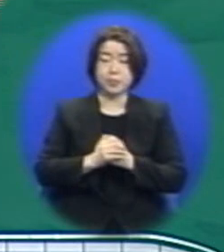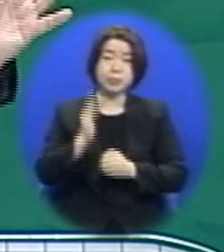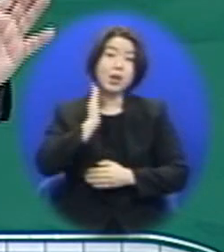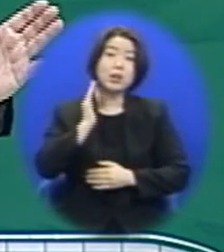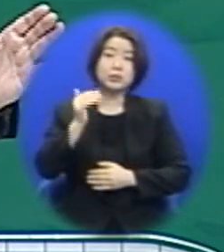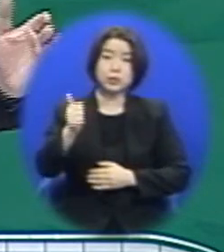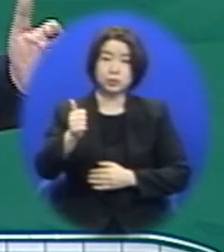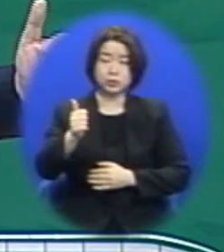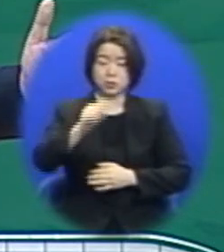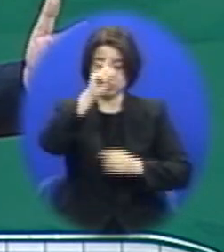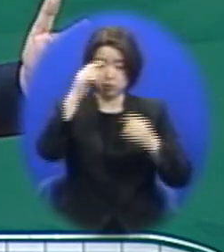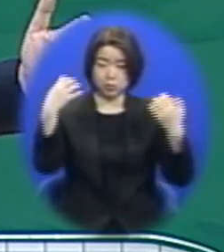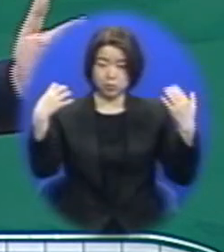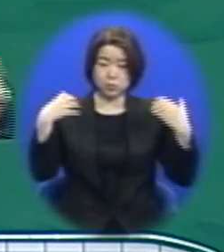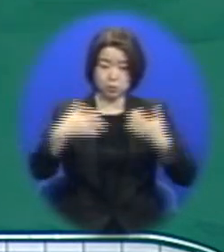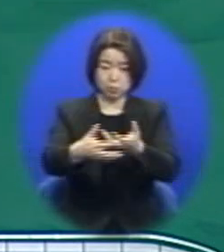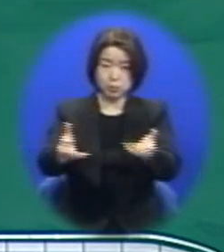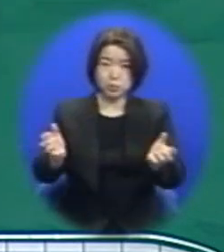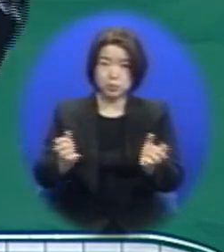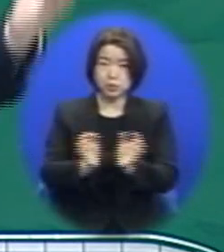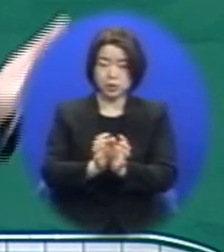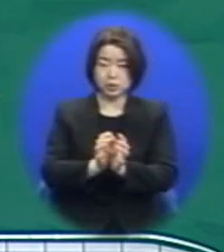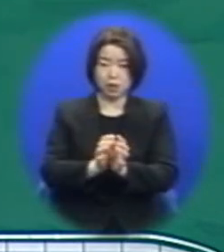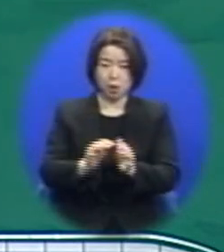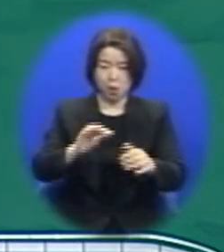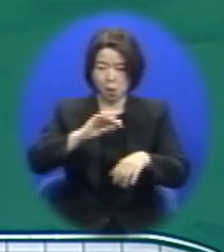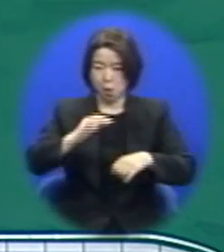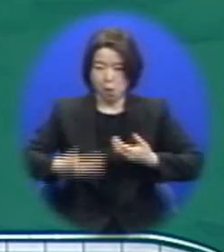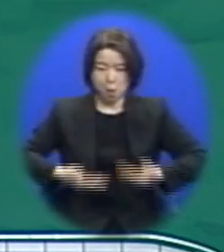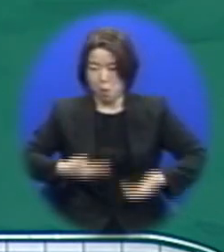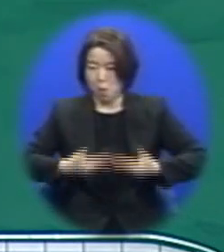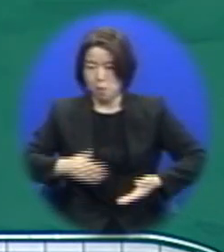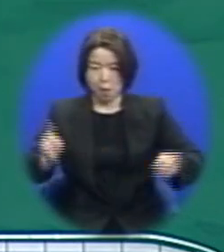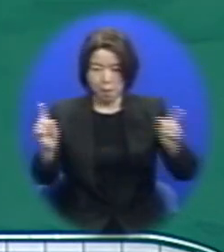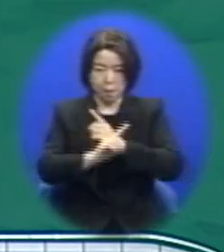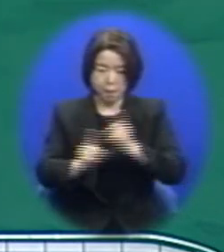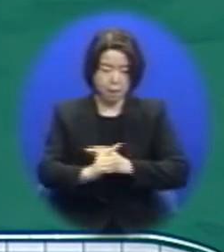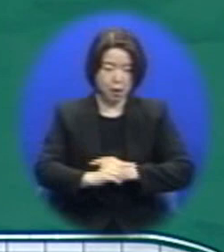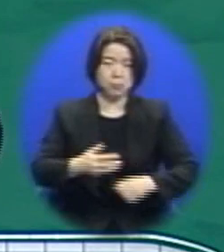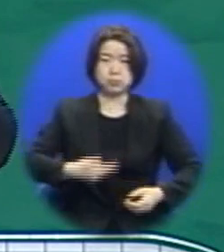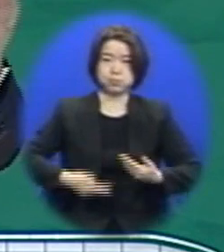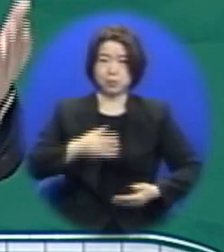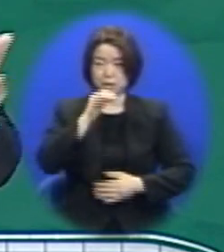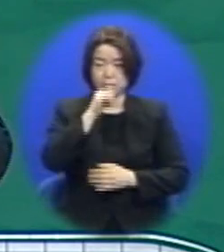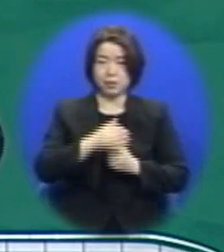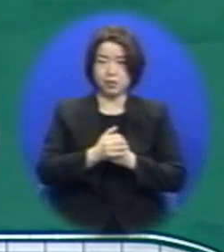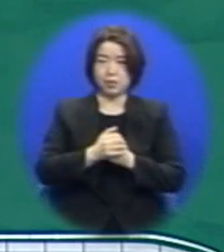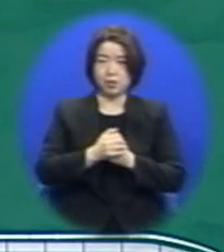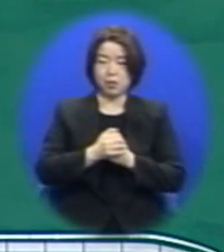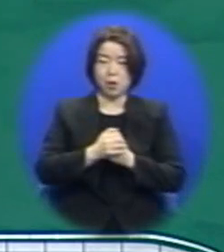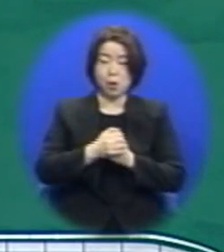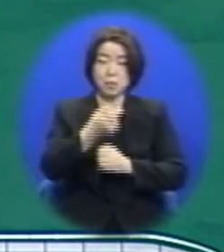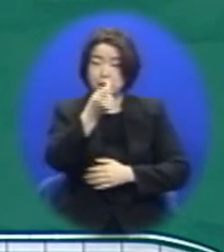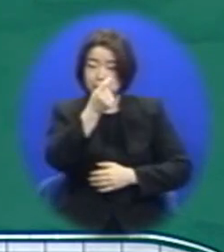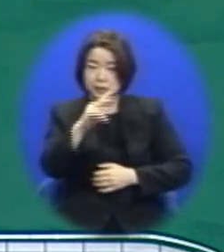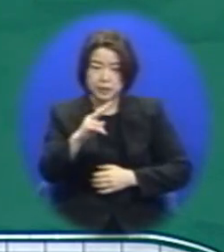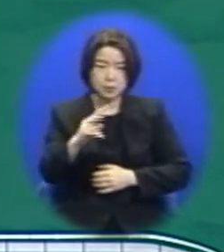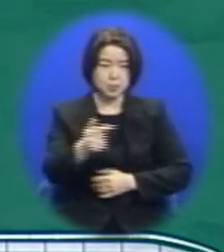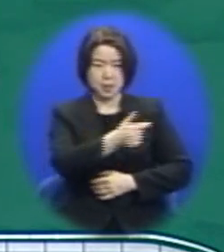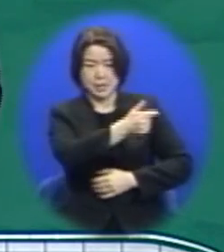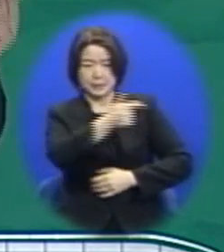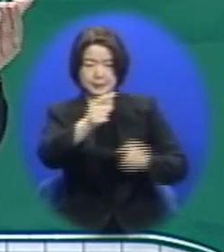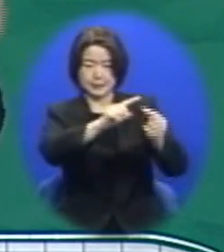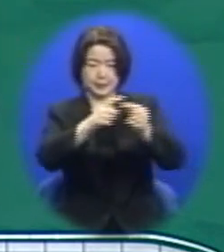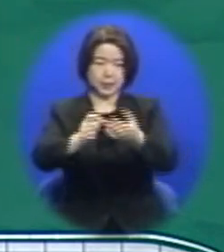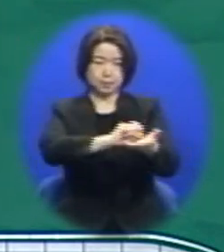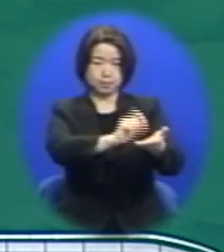대통령과 정부 자체가 지금 뭐 활짝 뒤집어지게 될 거예요. 언론이 대서특필하고 정말 우리가